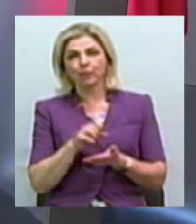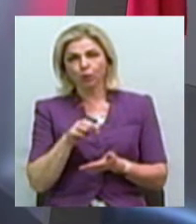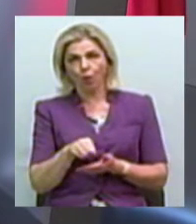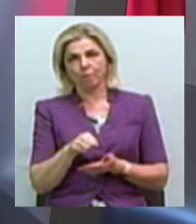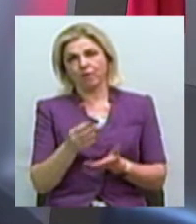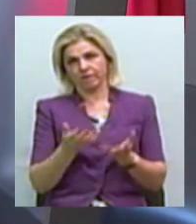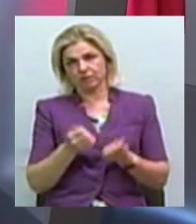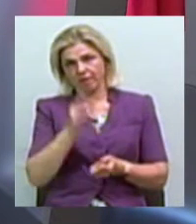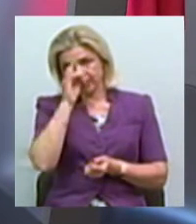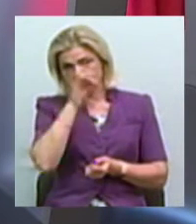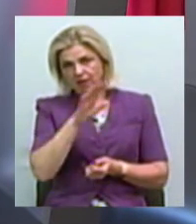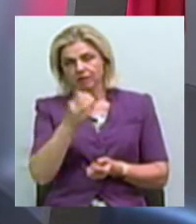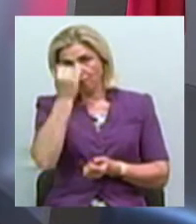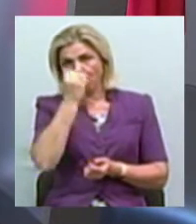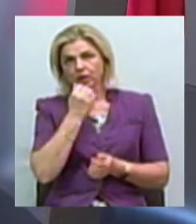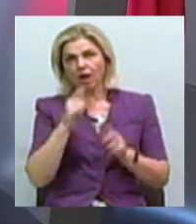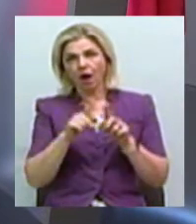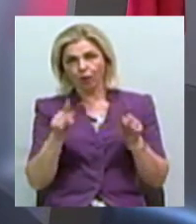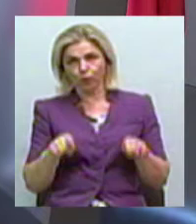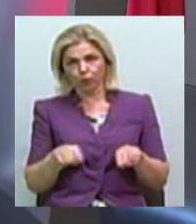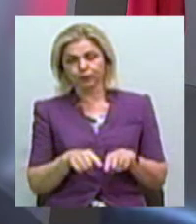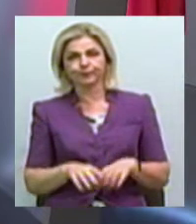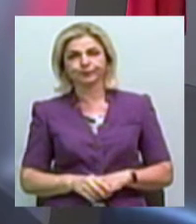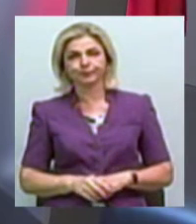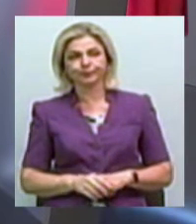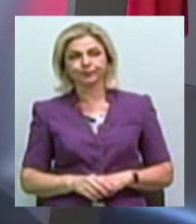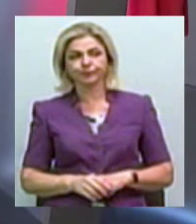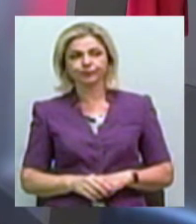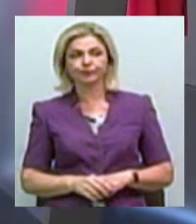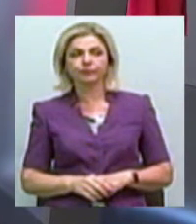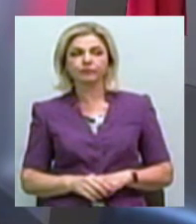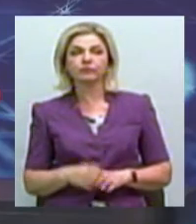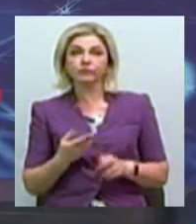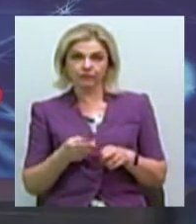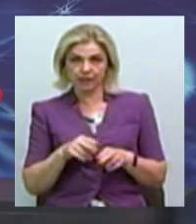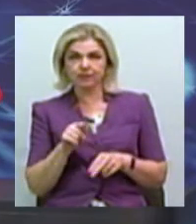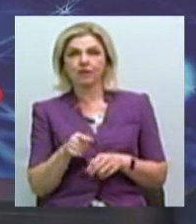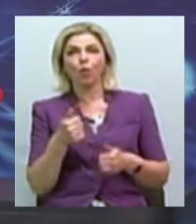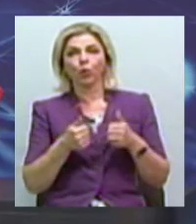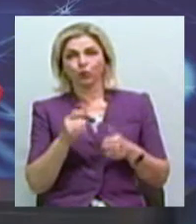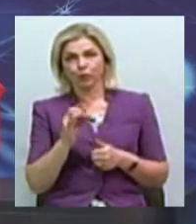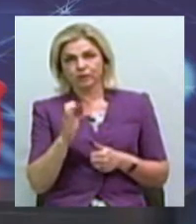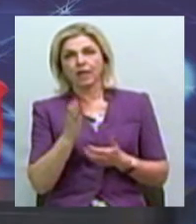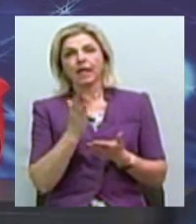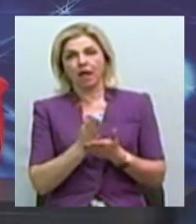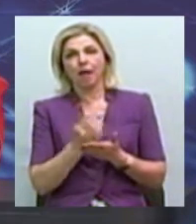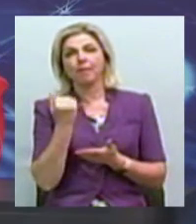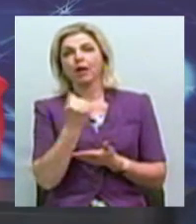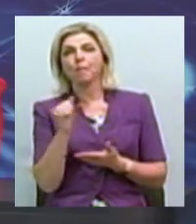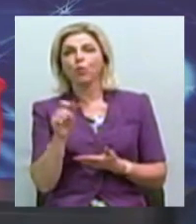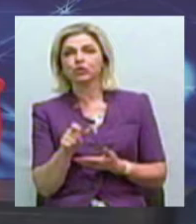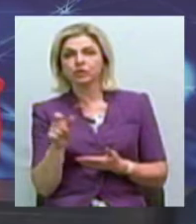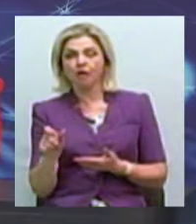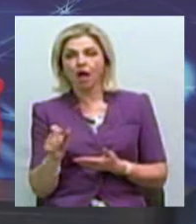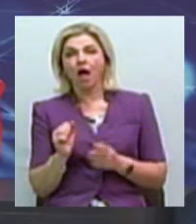визнання, отримує подяку, звісно, власне, конкурс. Є переможці. В